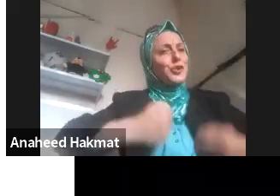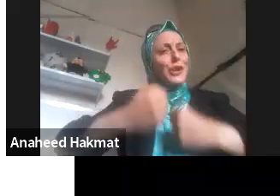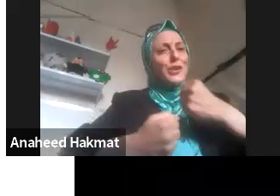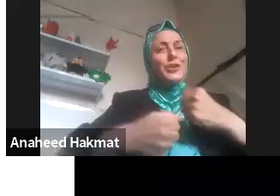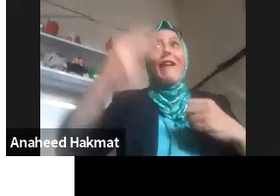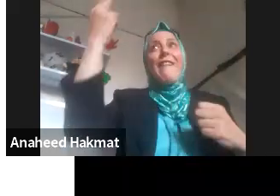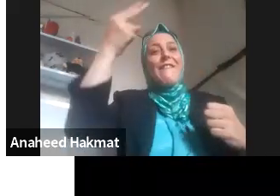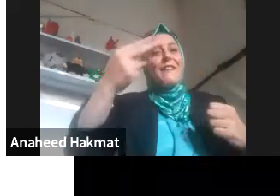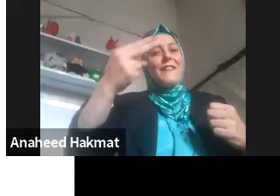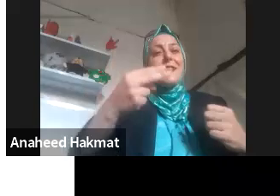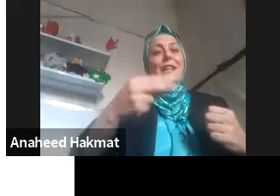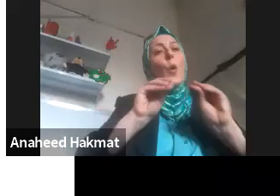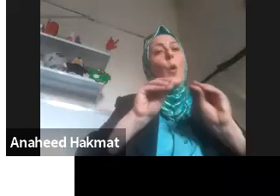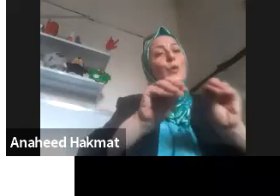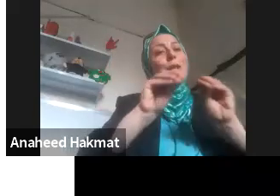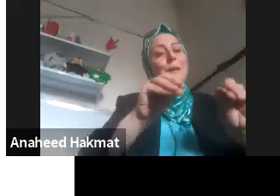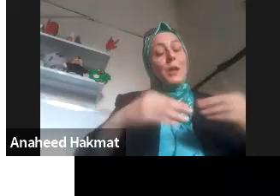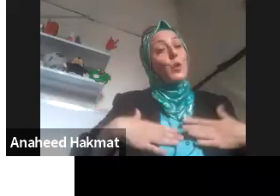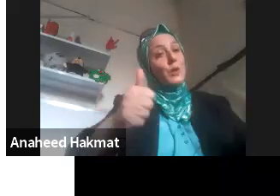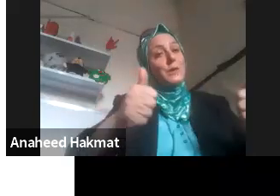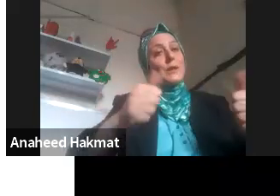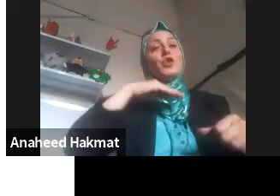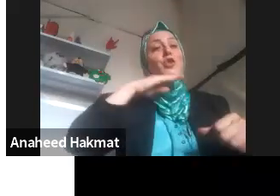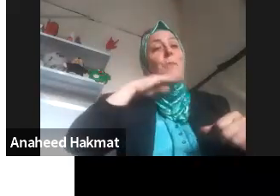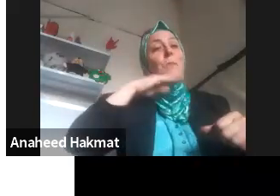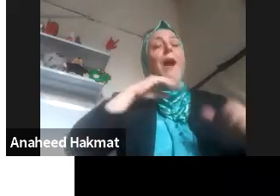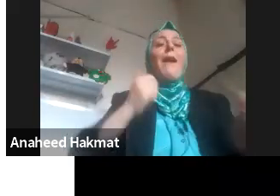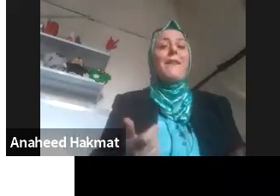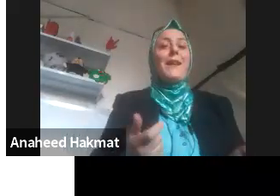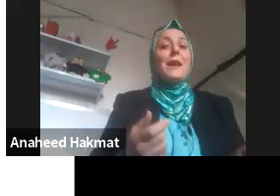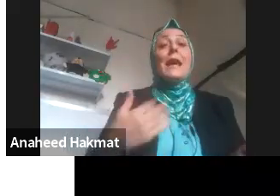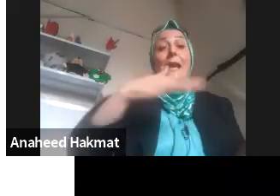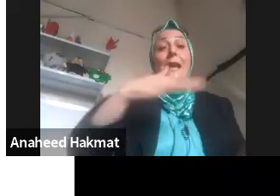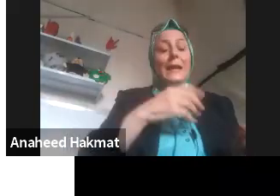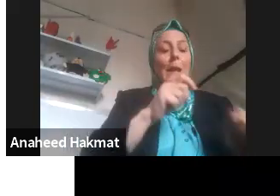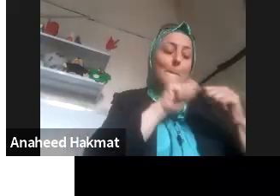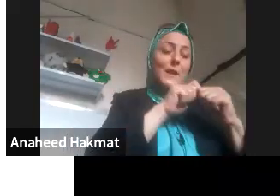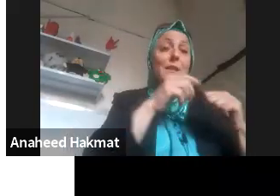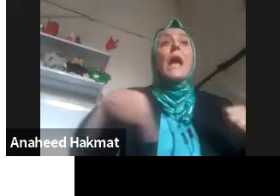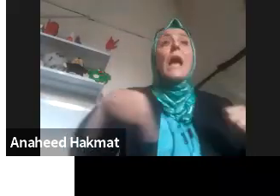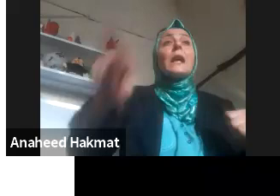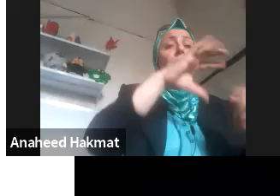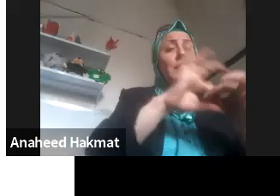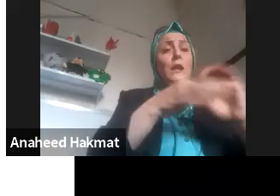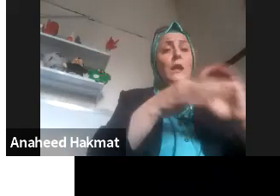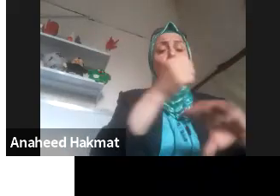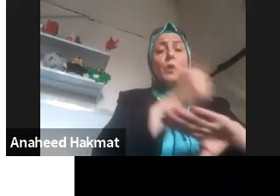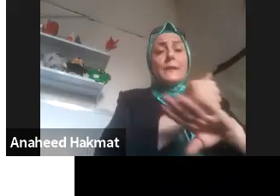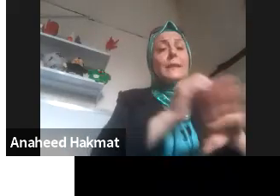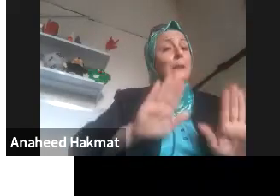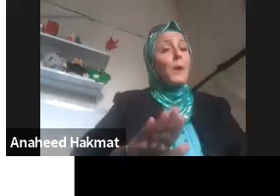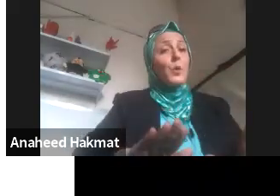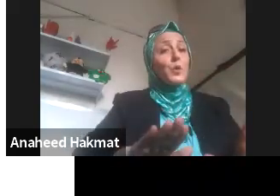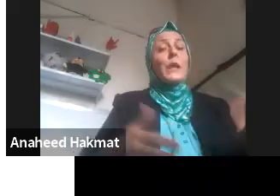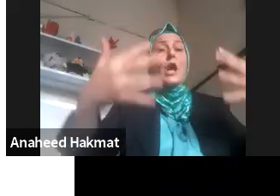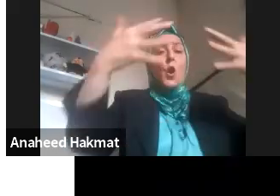وتربوية وصحية واجتماعية. احنا بننصح كل المؤسسات الموجودة هون او الشبكات انه هذا يمكن